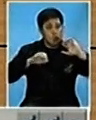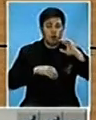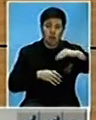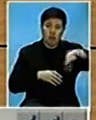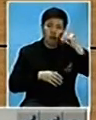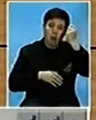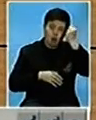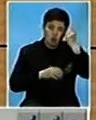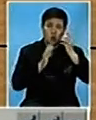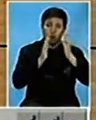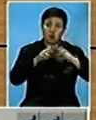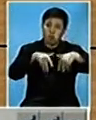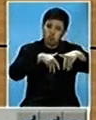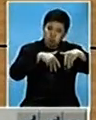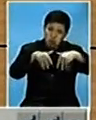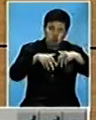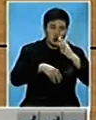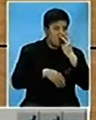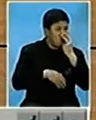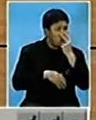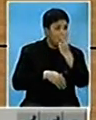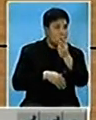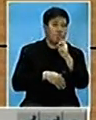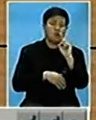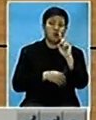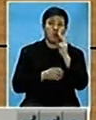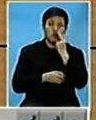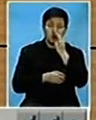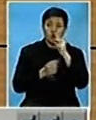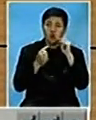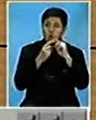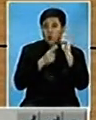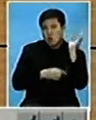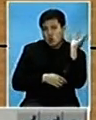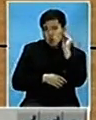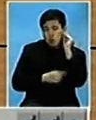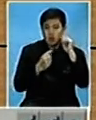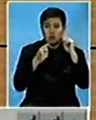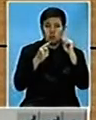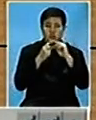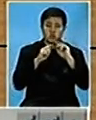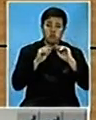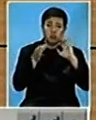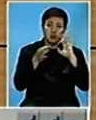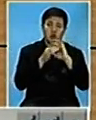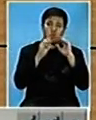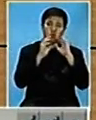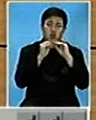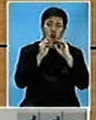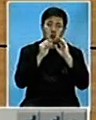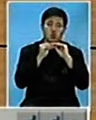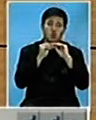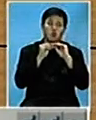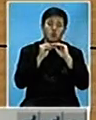จประชาชนได้มองดูและฟังการถ่ายทอดการประชุมสภาผู้แทนราษฎ